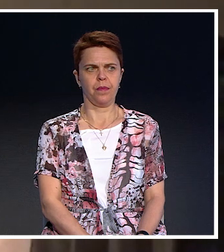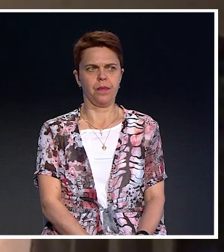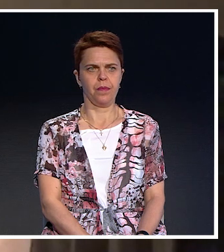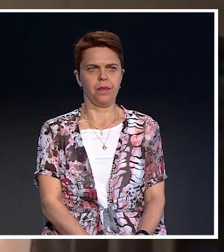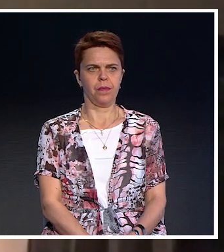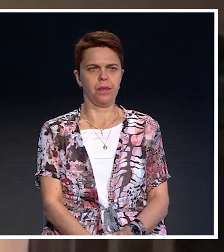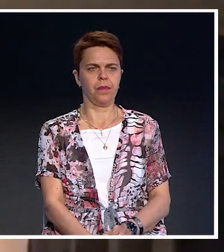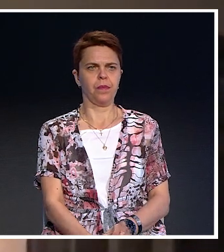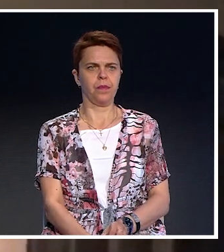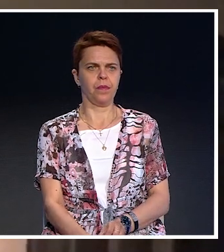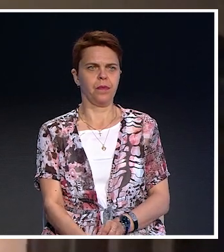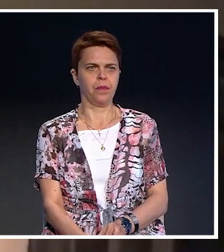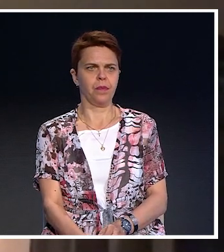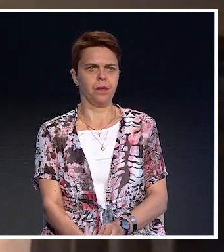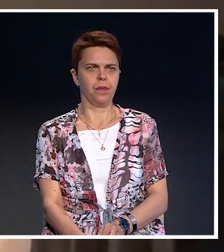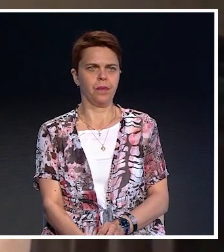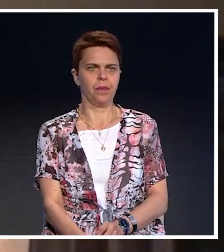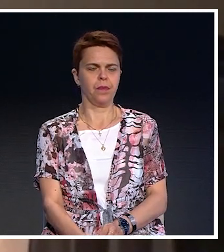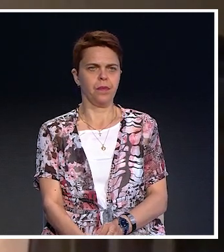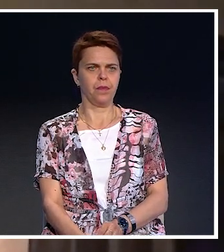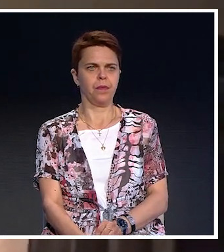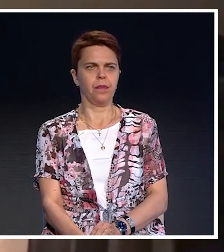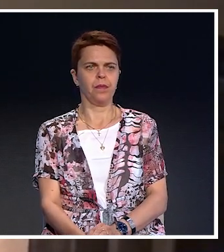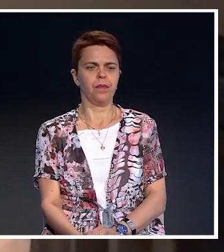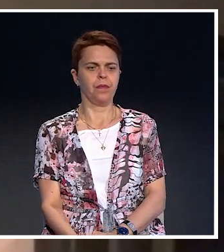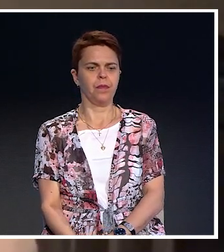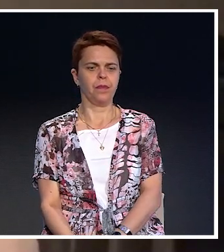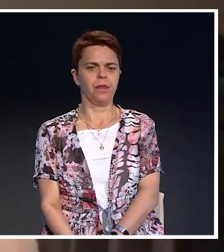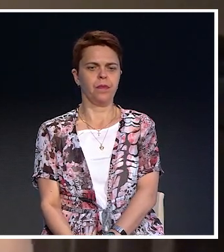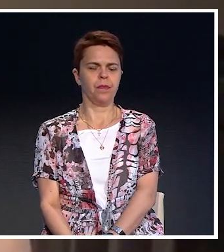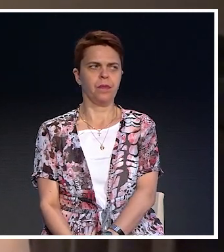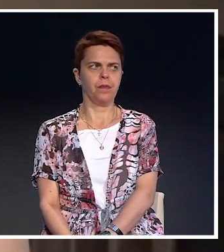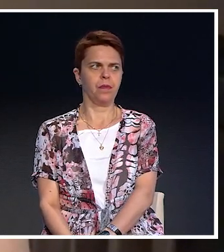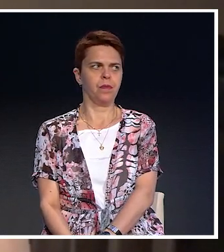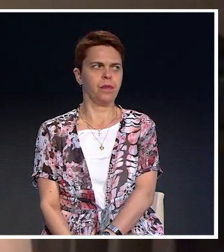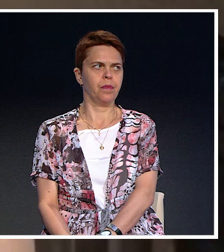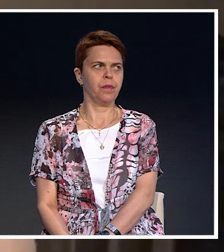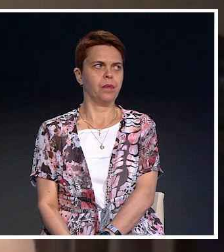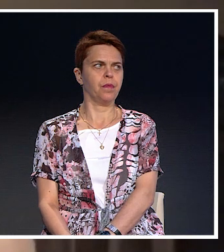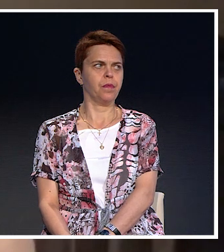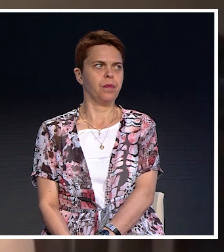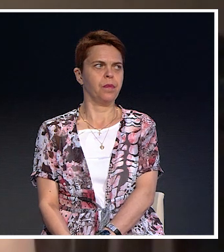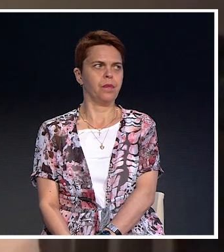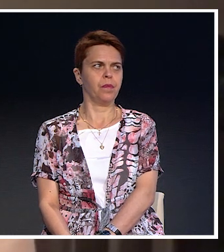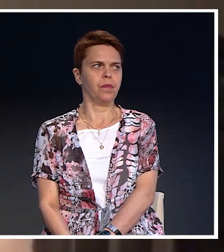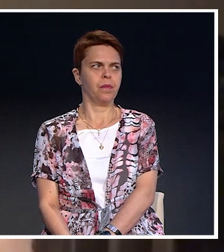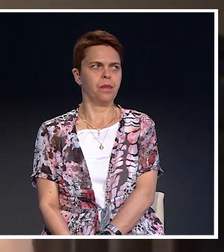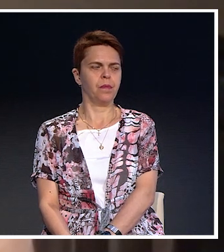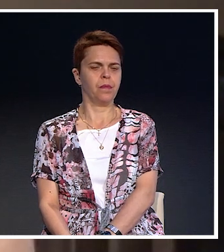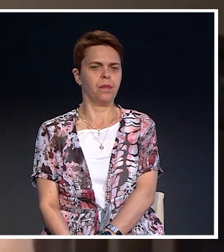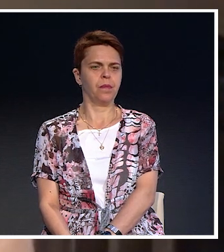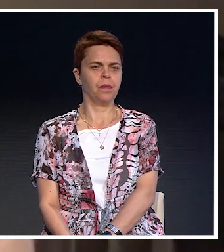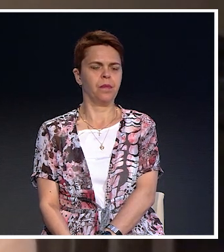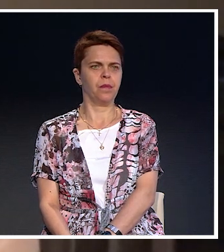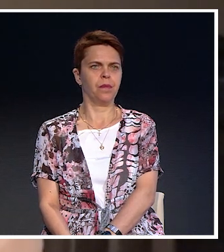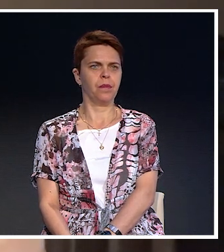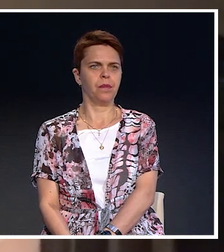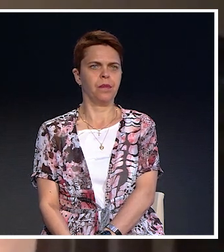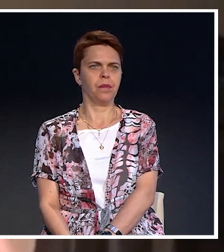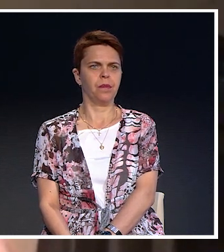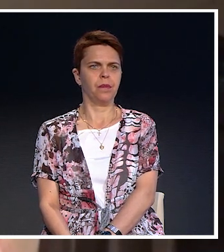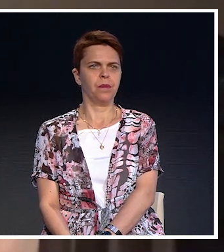було усе більше серед партійних списків, щоб вони опинялися на перших місцях цих